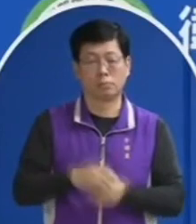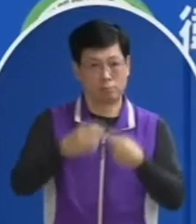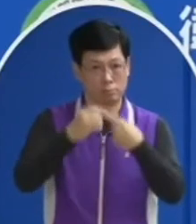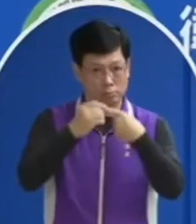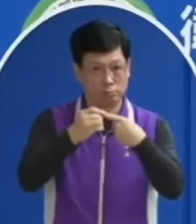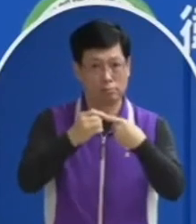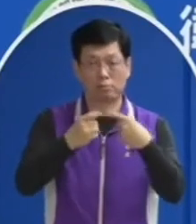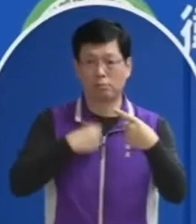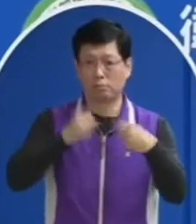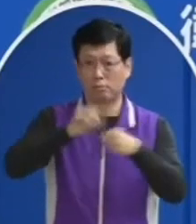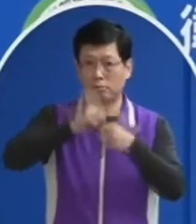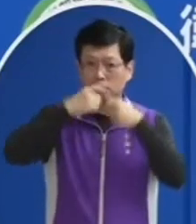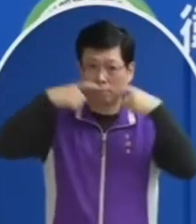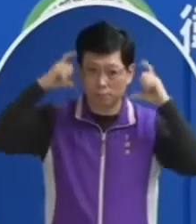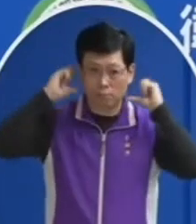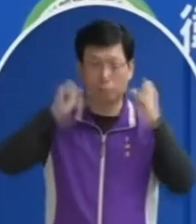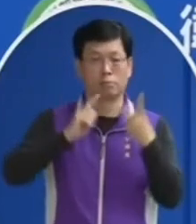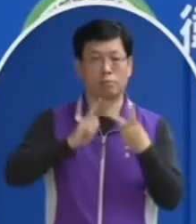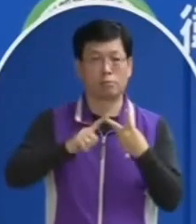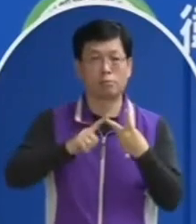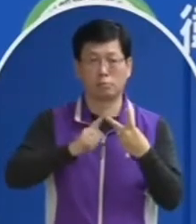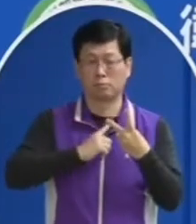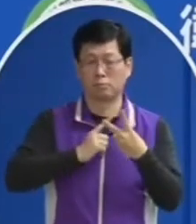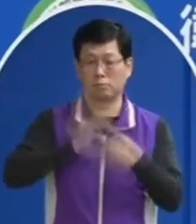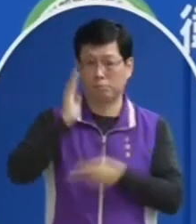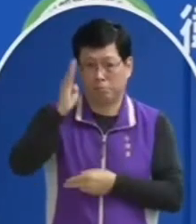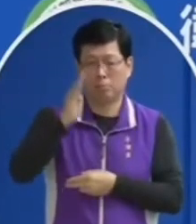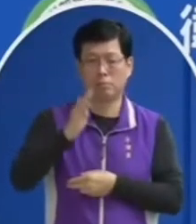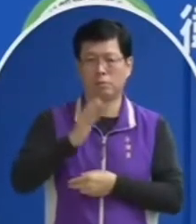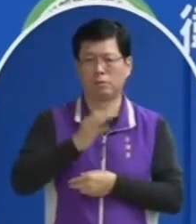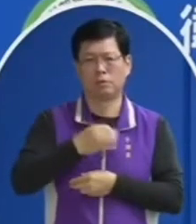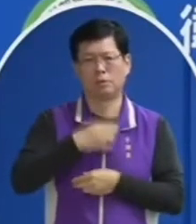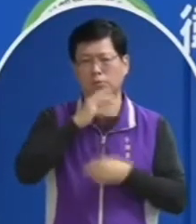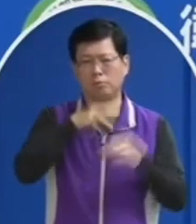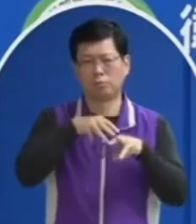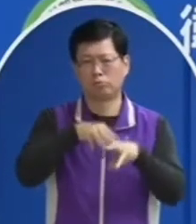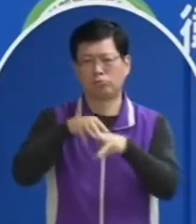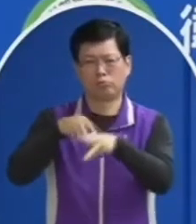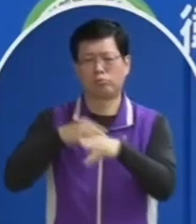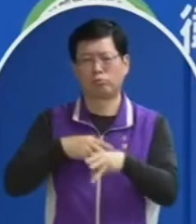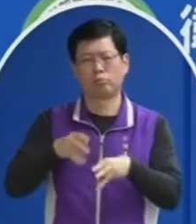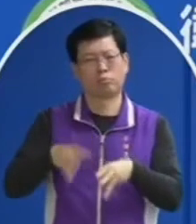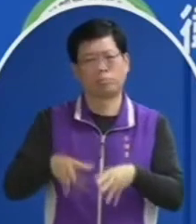个我们要戴口罩，第二个我们禁止不必要的外出，